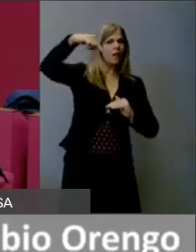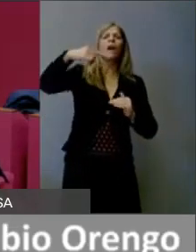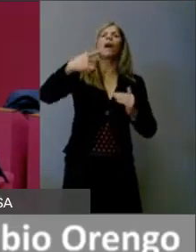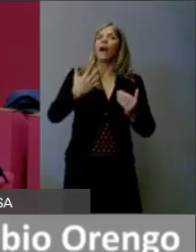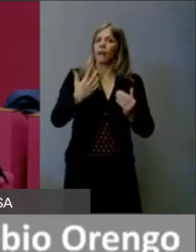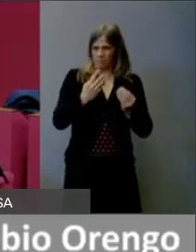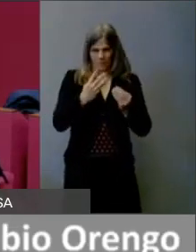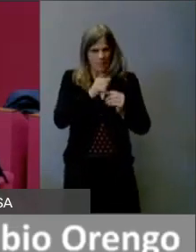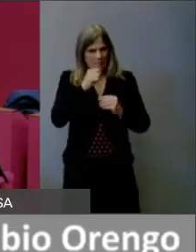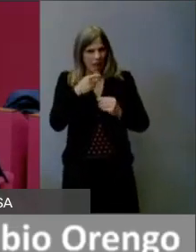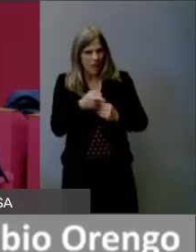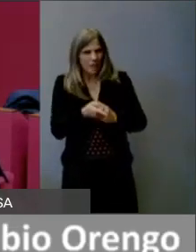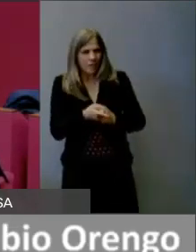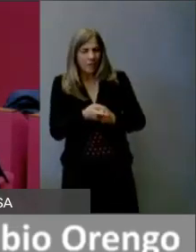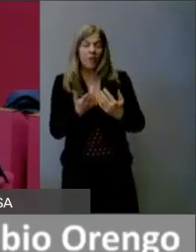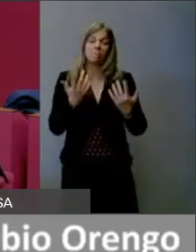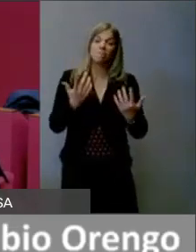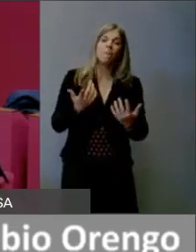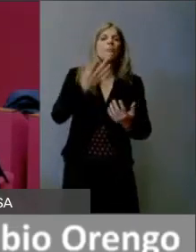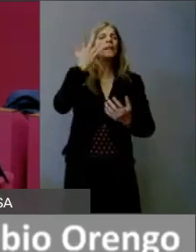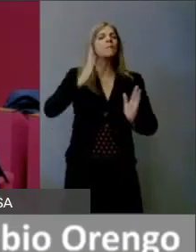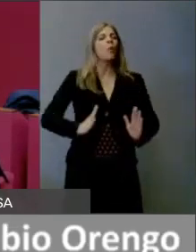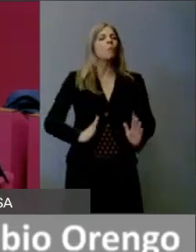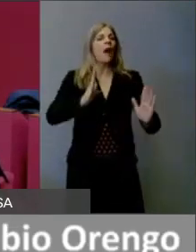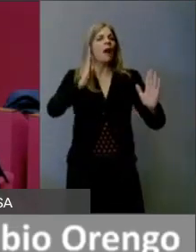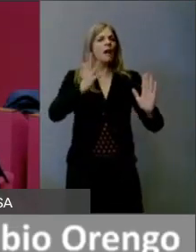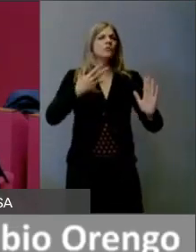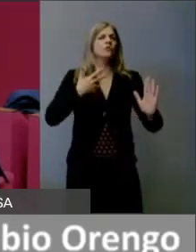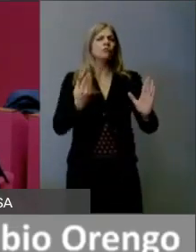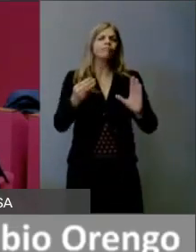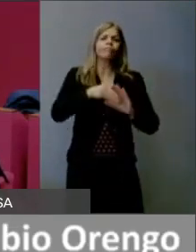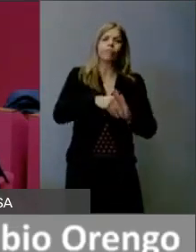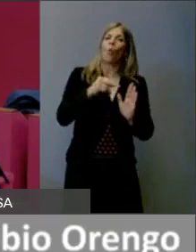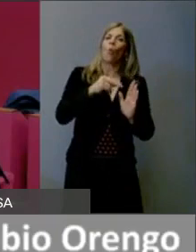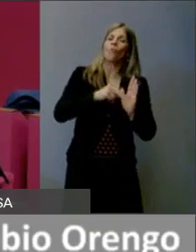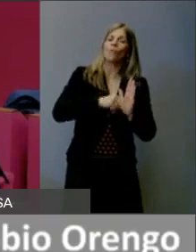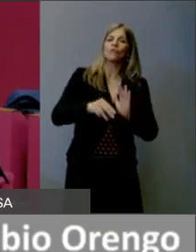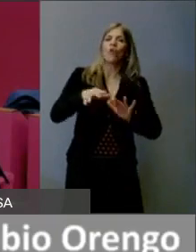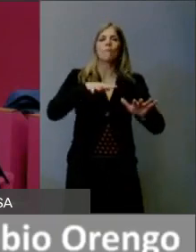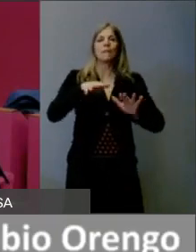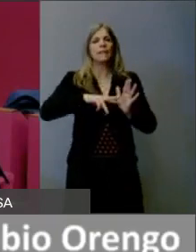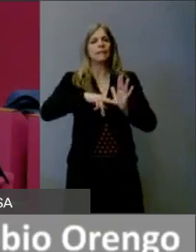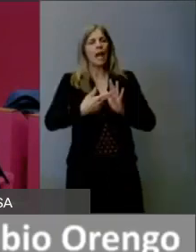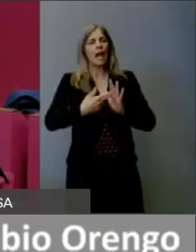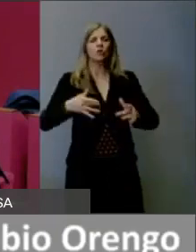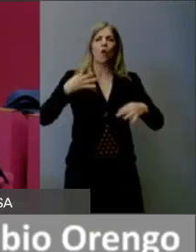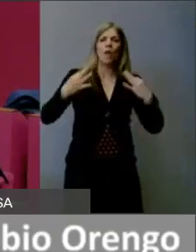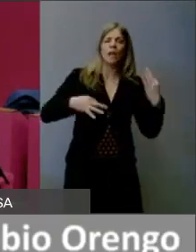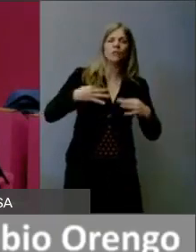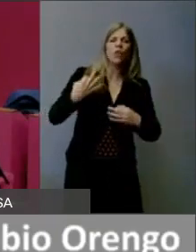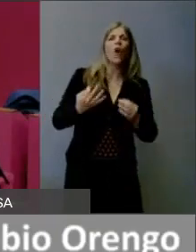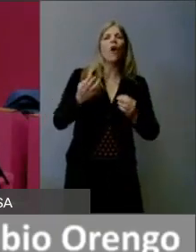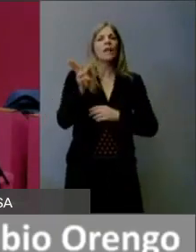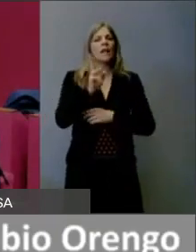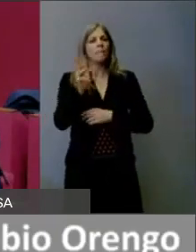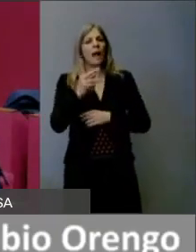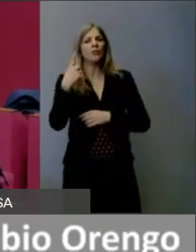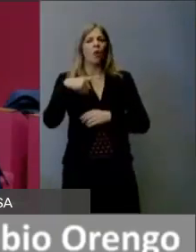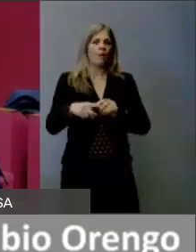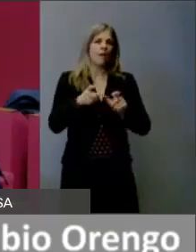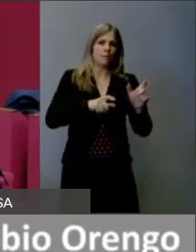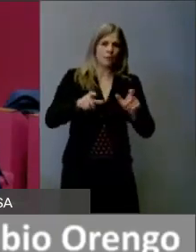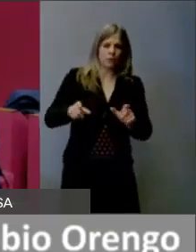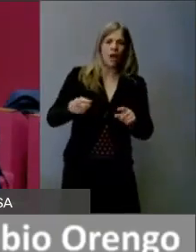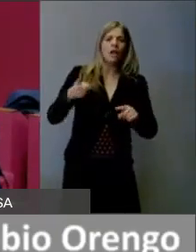luce. Allora, ad esempio, nella palazzina ci saranno degli uffici amministrativi, tecnici, spogliatoi, servizi igienici per il personale.